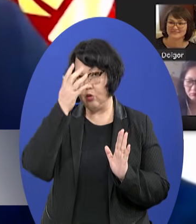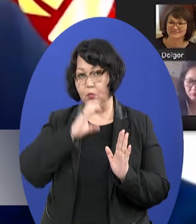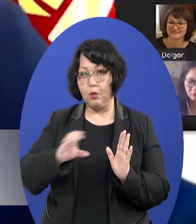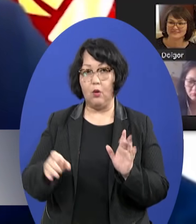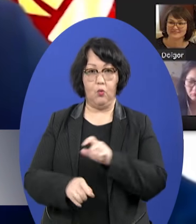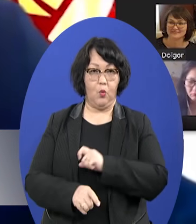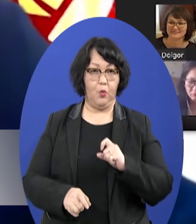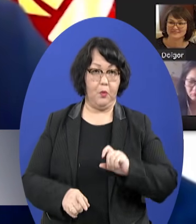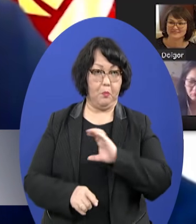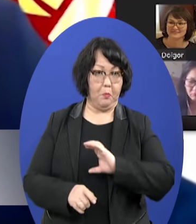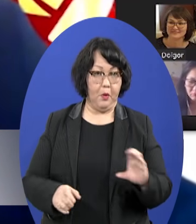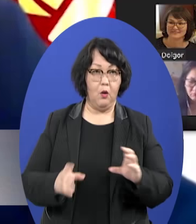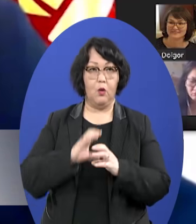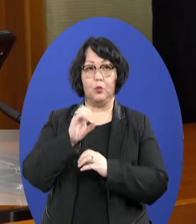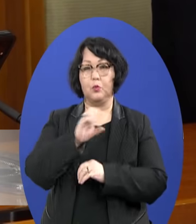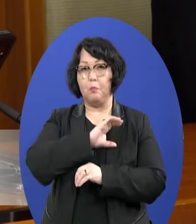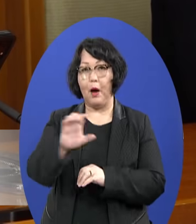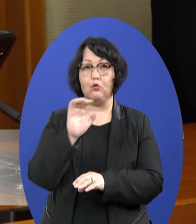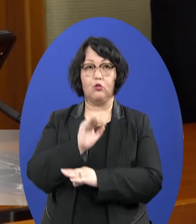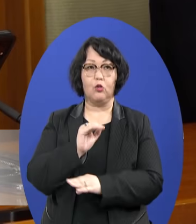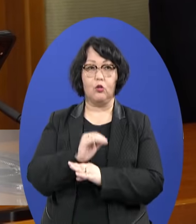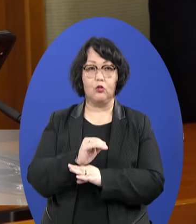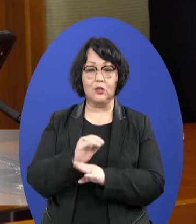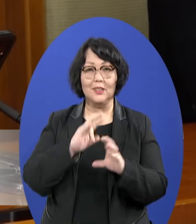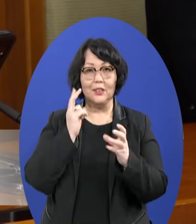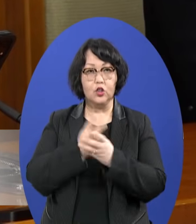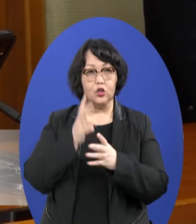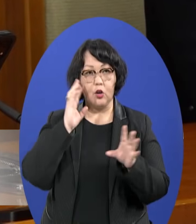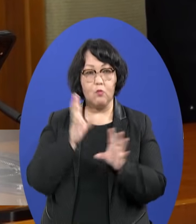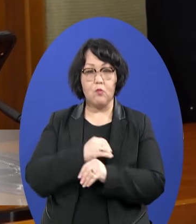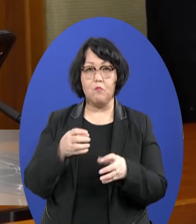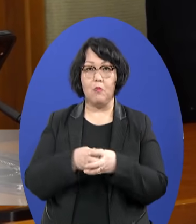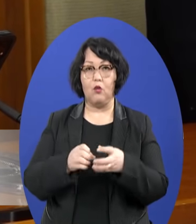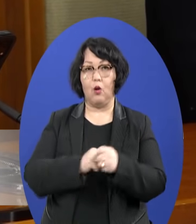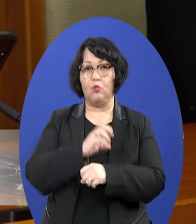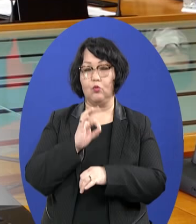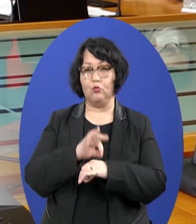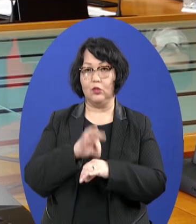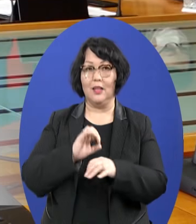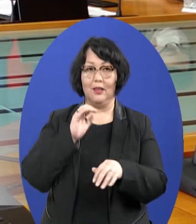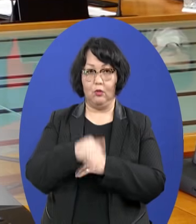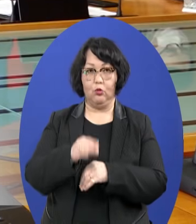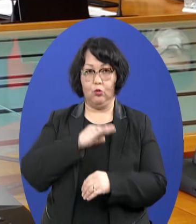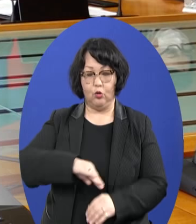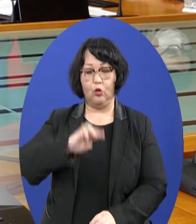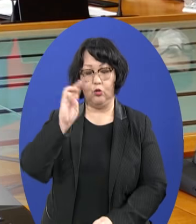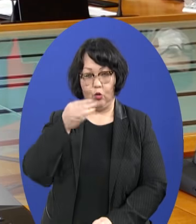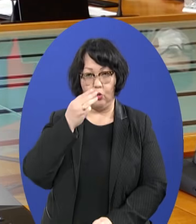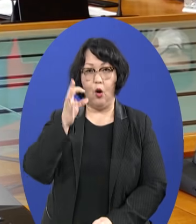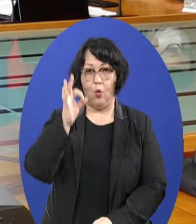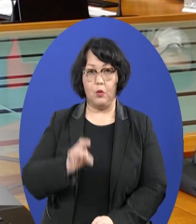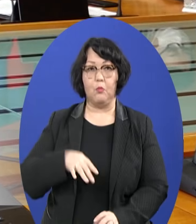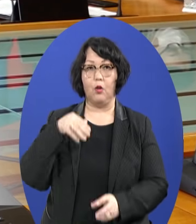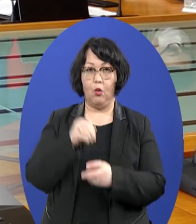болон олон улсын байгууллагуудын төлөөлөлөөс бүрдсэн нэгдсэн зохицуулалтын баг нь цар тахлыг даван туулахд тодорхой хувийн нэмрээ оруулна гэдэгт